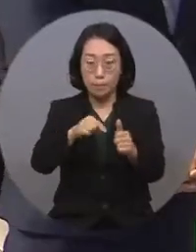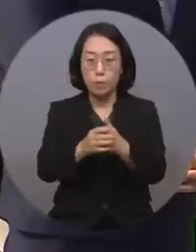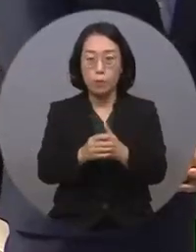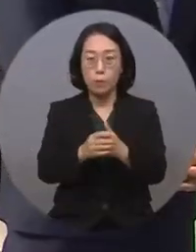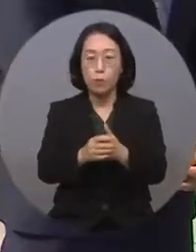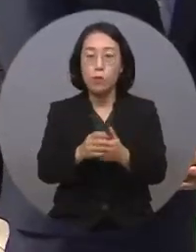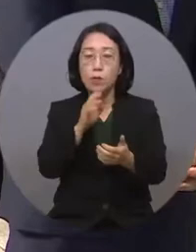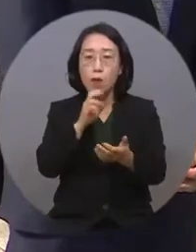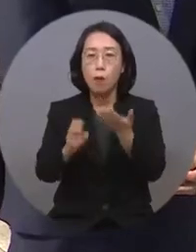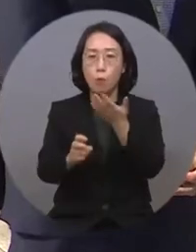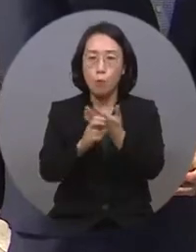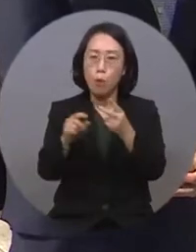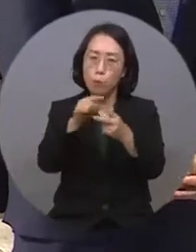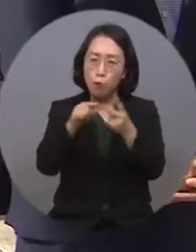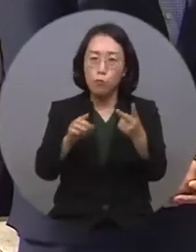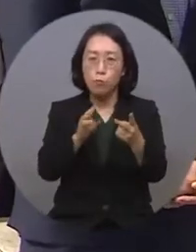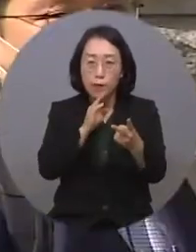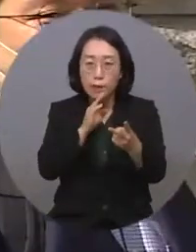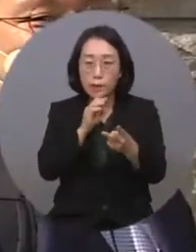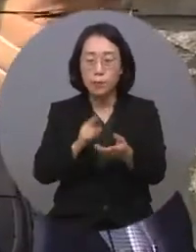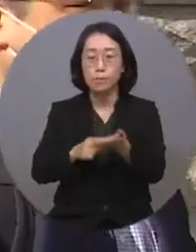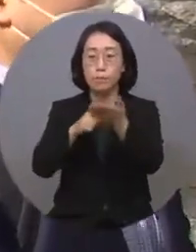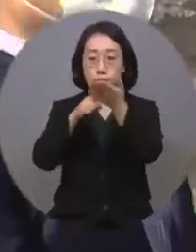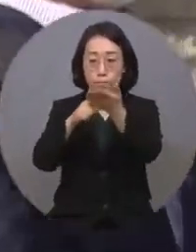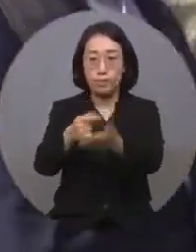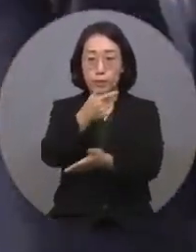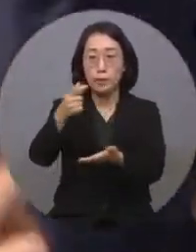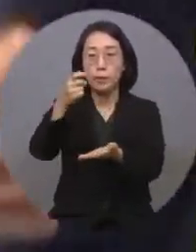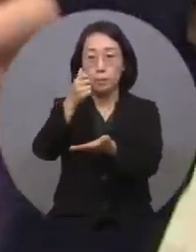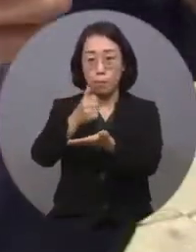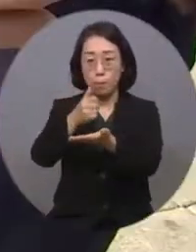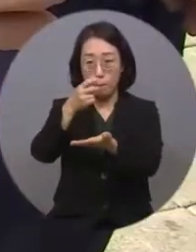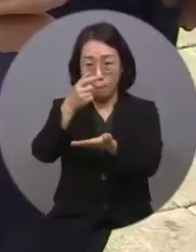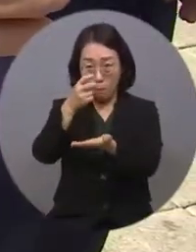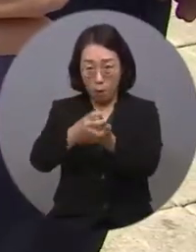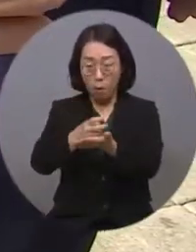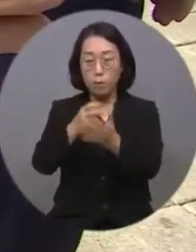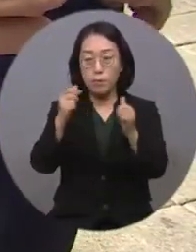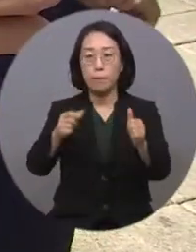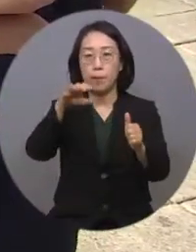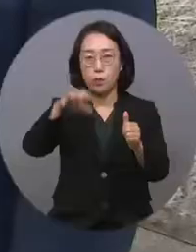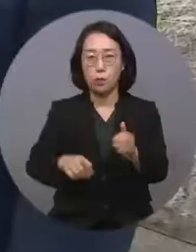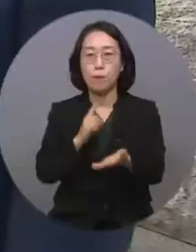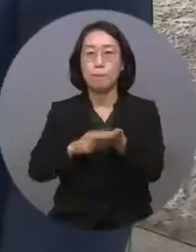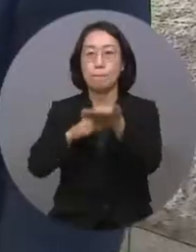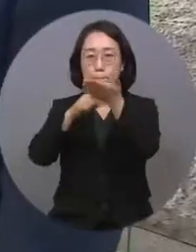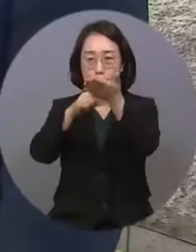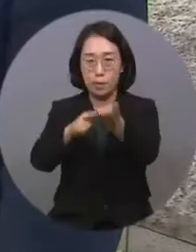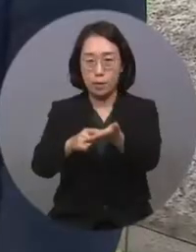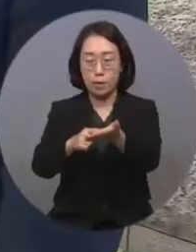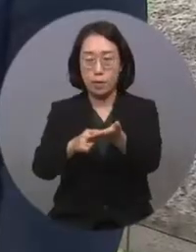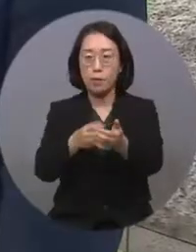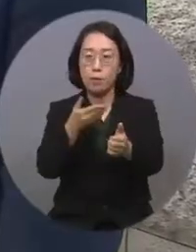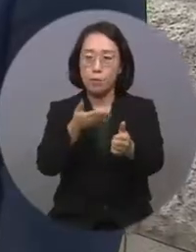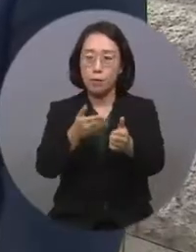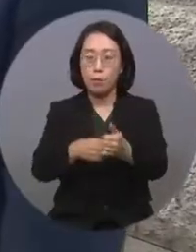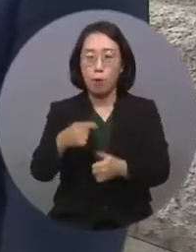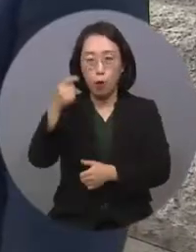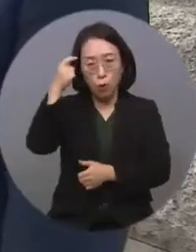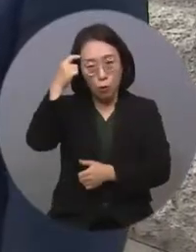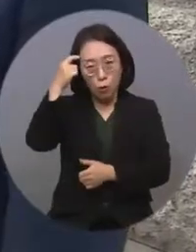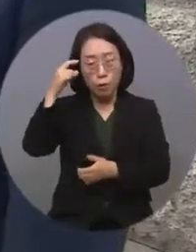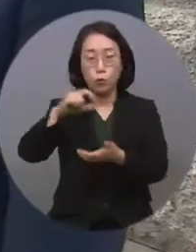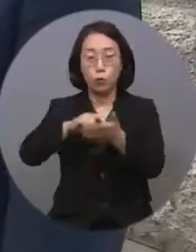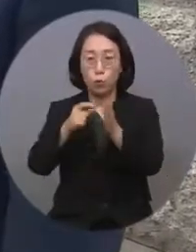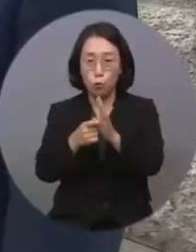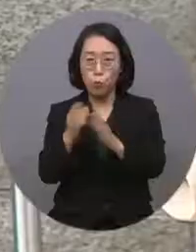위헌 여부에 관한 헌법소원 청구서를 헌법재판소에 제출했습니다. A씨는 경계성 지능 정도를 가진